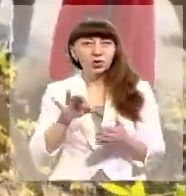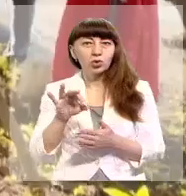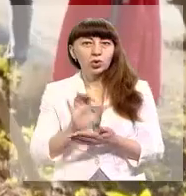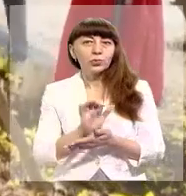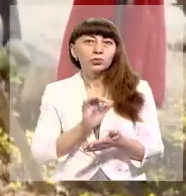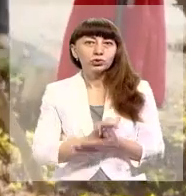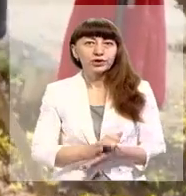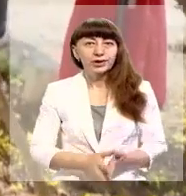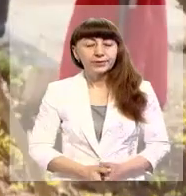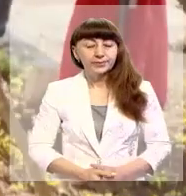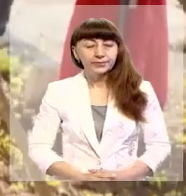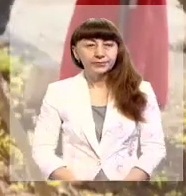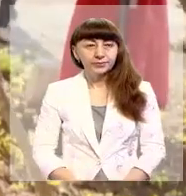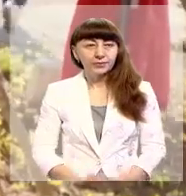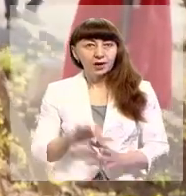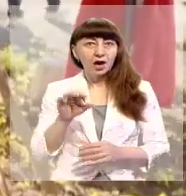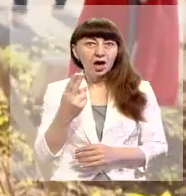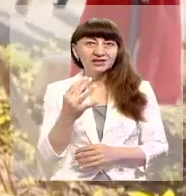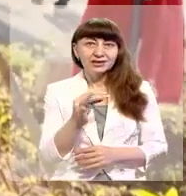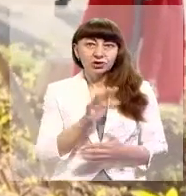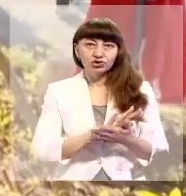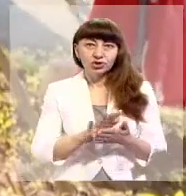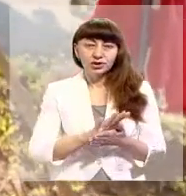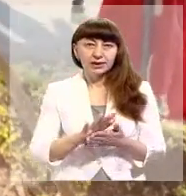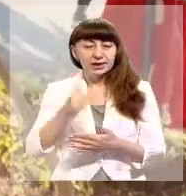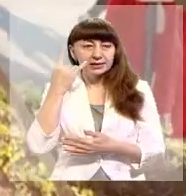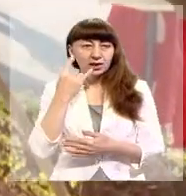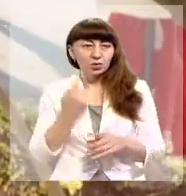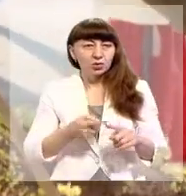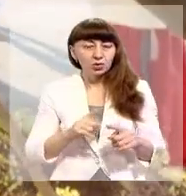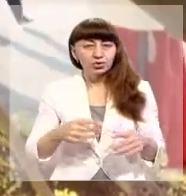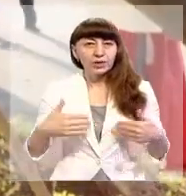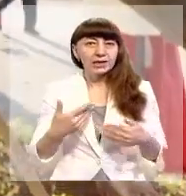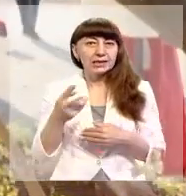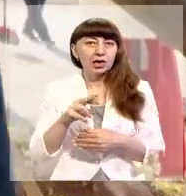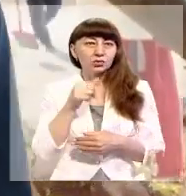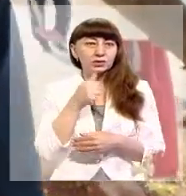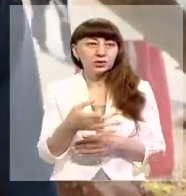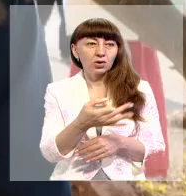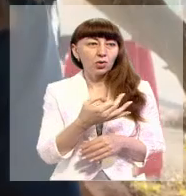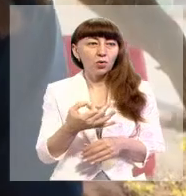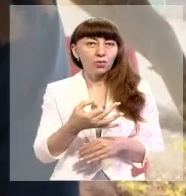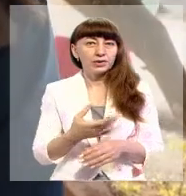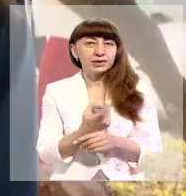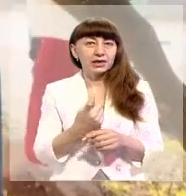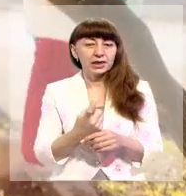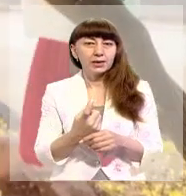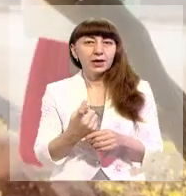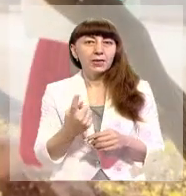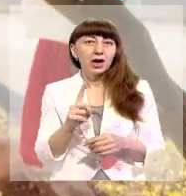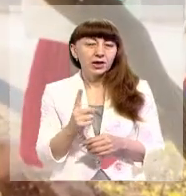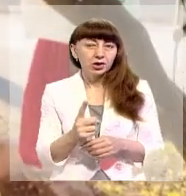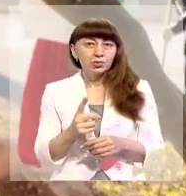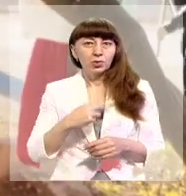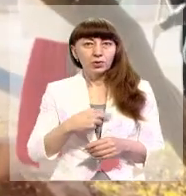«Таза Қазақстан» акциясы өңіріміз үшін өте пайдалы. Сондықтан Қостанай облысы әділет департаментінің қызметкерлері, адвокаттар, жеке